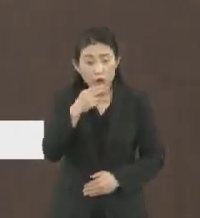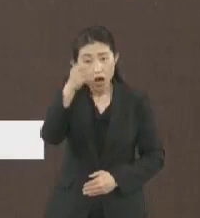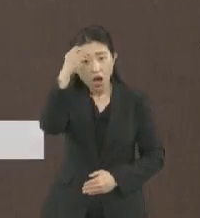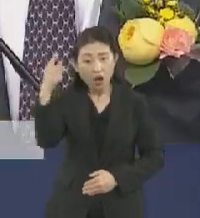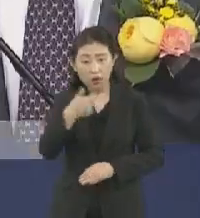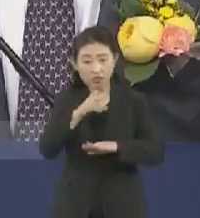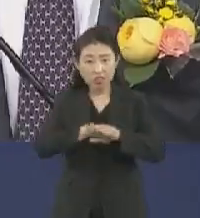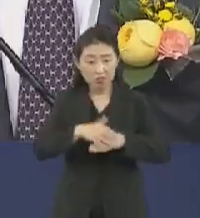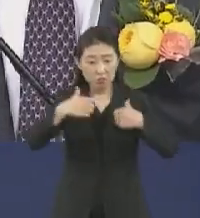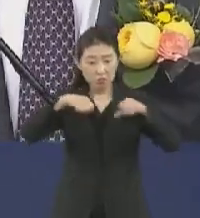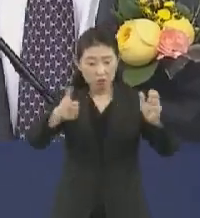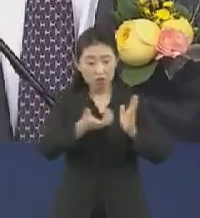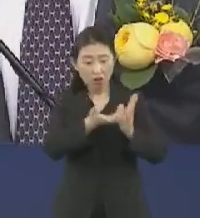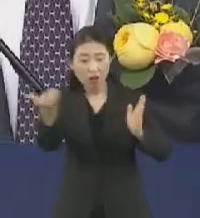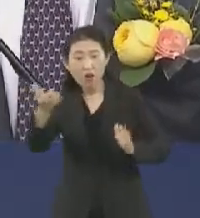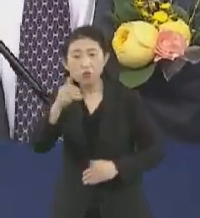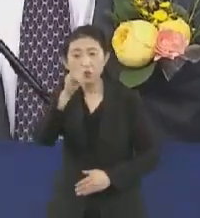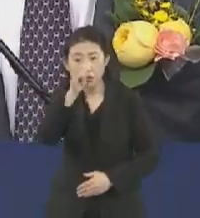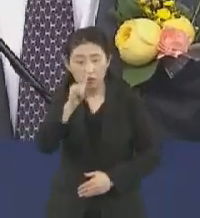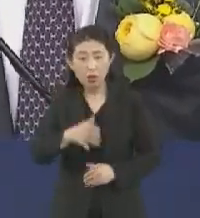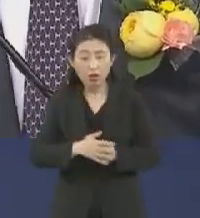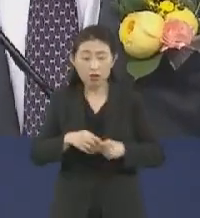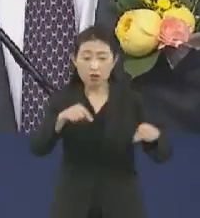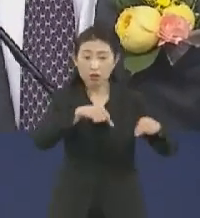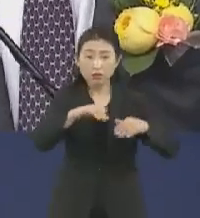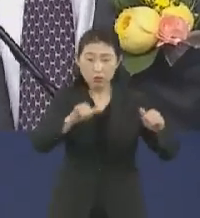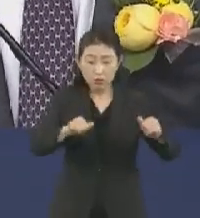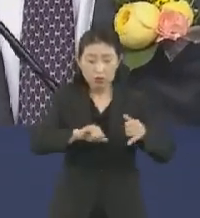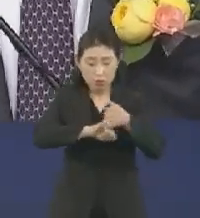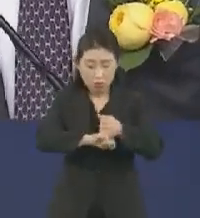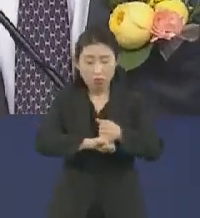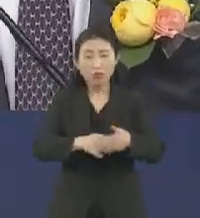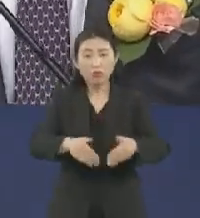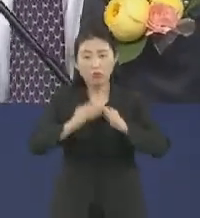대전을 떠날 수도 있다고 경고하며 지역 정치권의